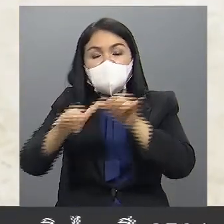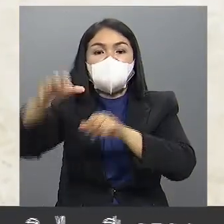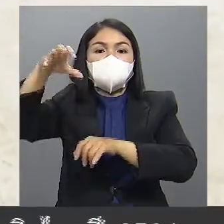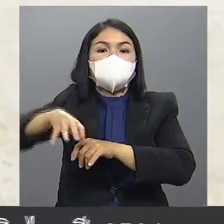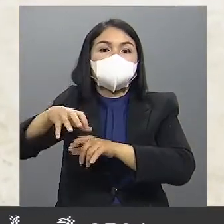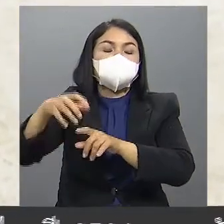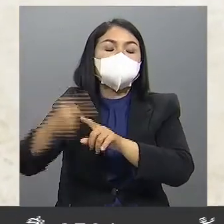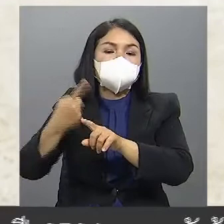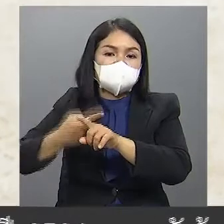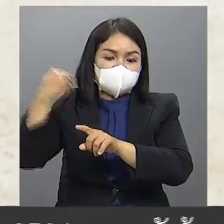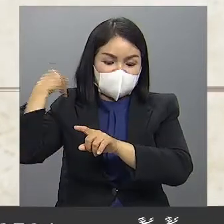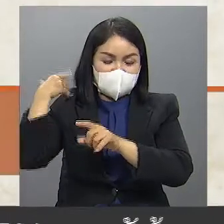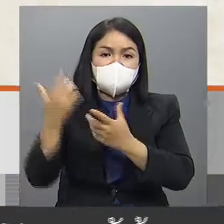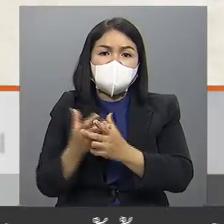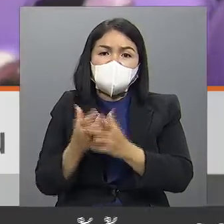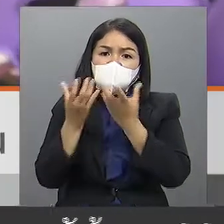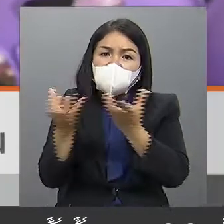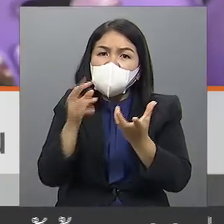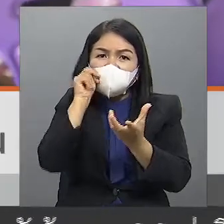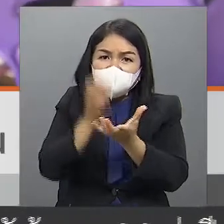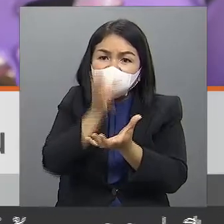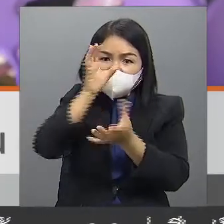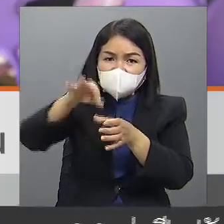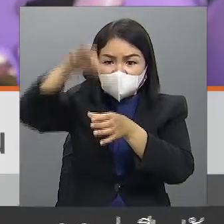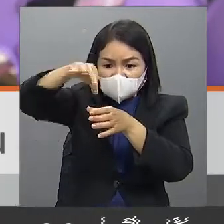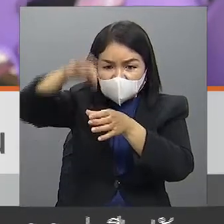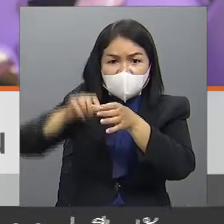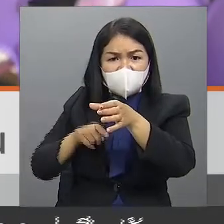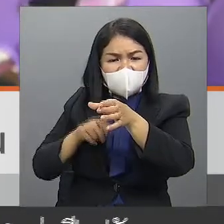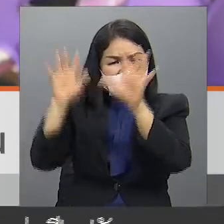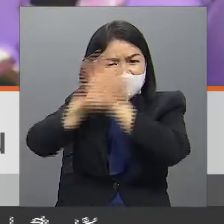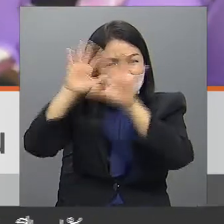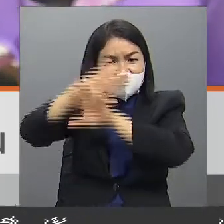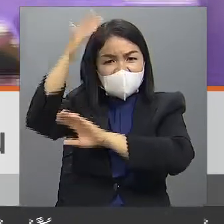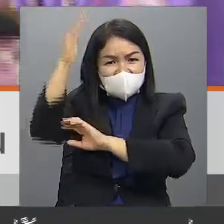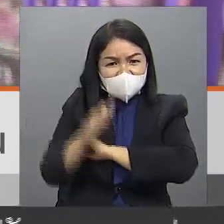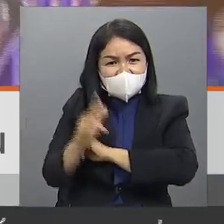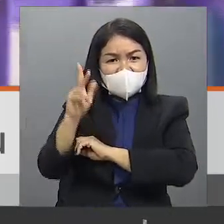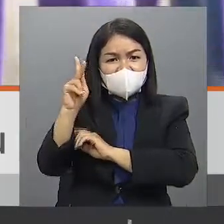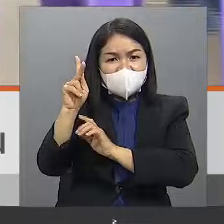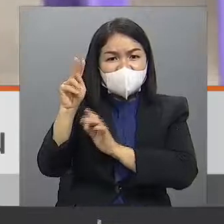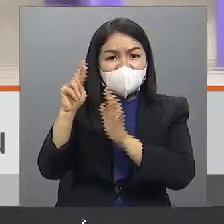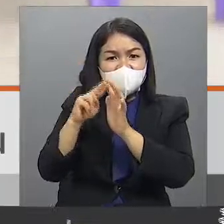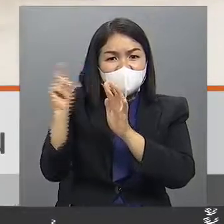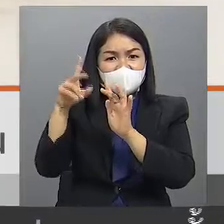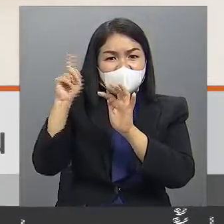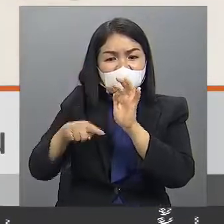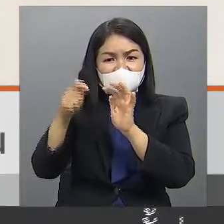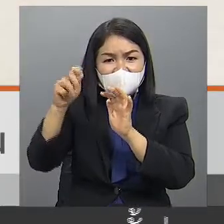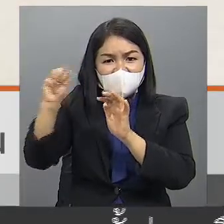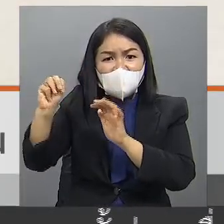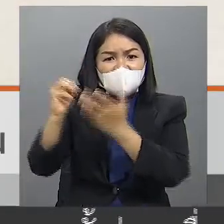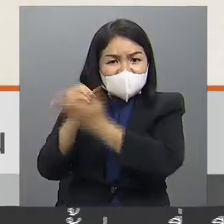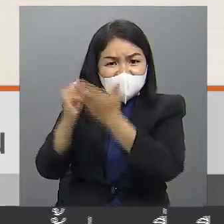เครื่องดื่มแปลกปลอมบรรจุในขวดชาซึ่งคาดว่าน่าจะเป็นน้ำใบกระท่อมผสมน้ำอัดลมรวมกว่า10ขวดถูกเจ้าหน้าที่ยึดไว้ขณะที่ญาติผู้ติ